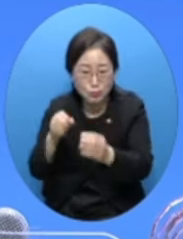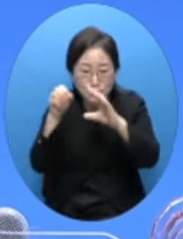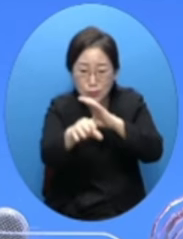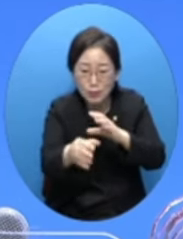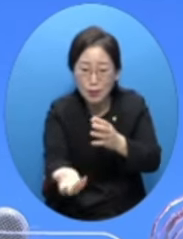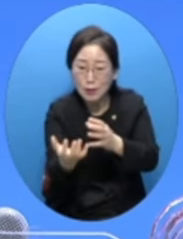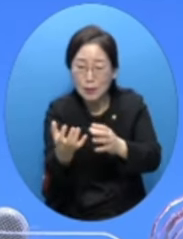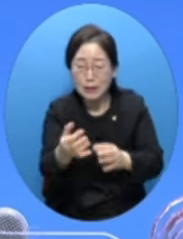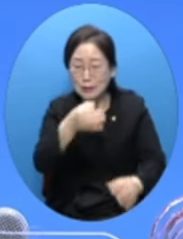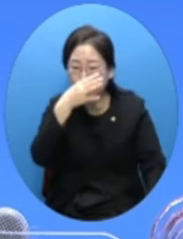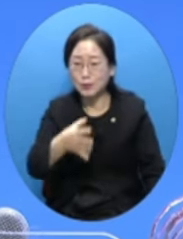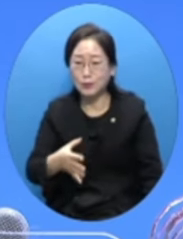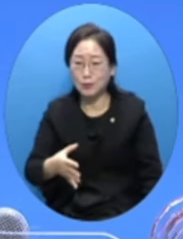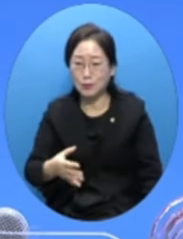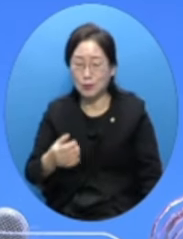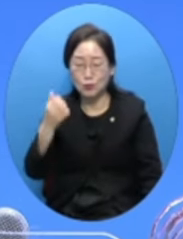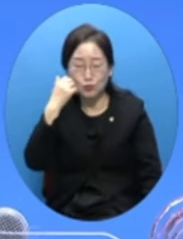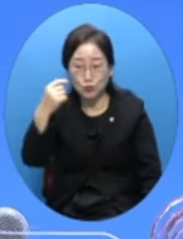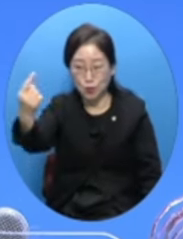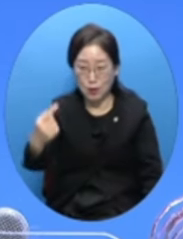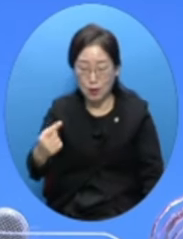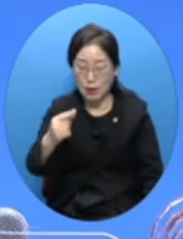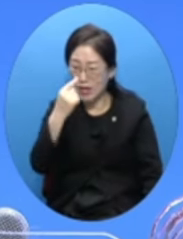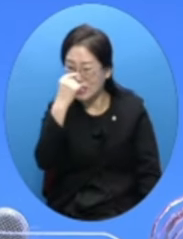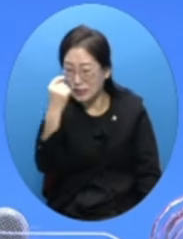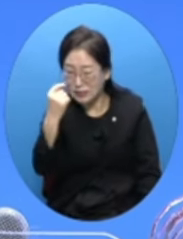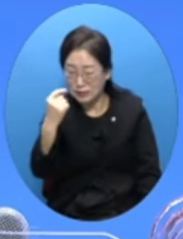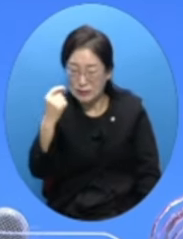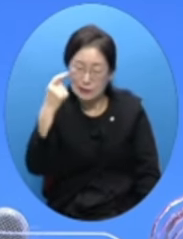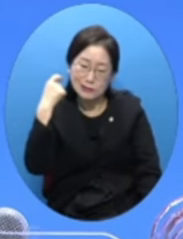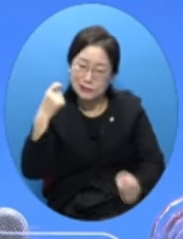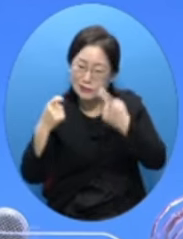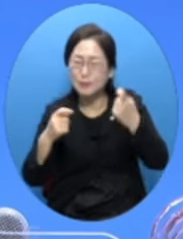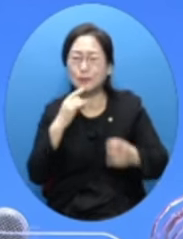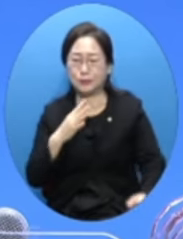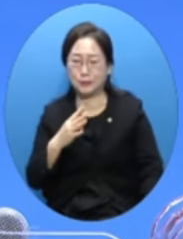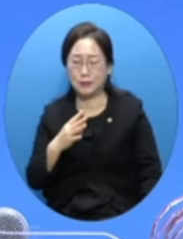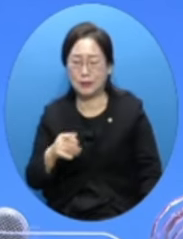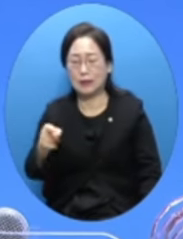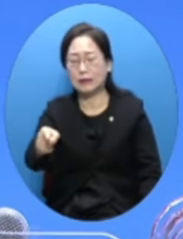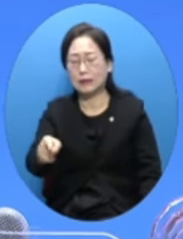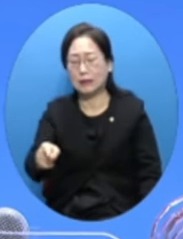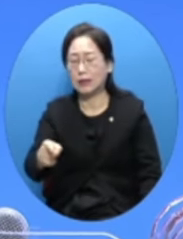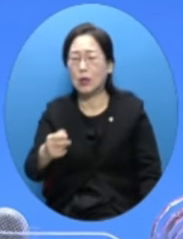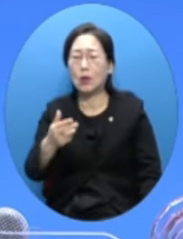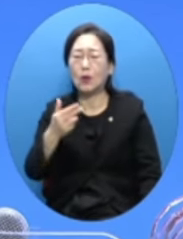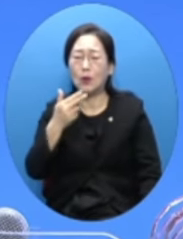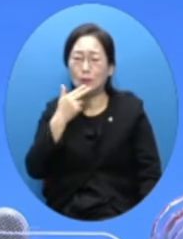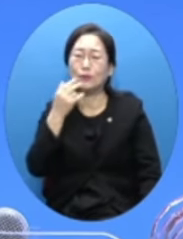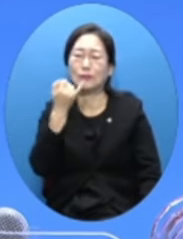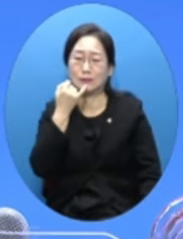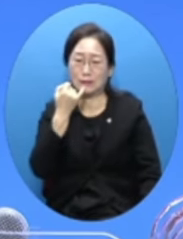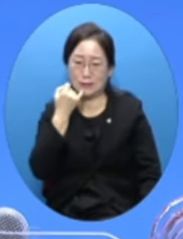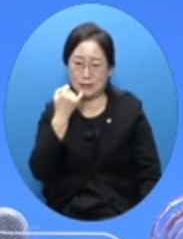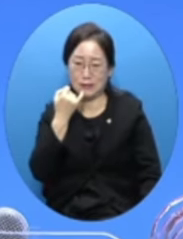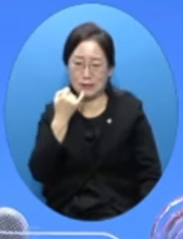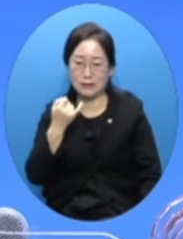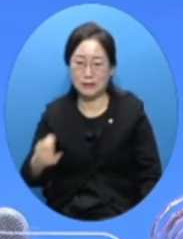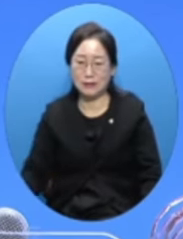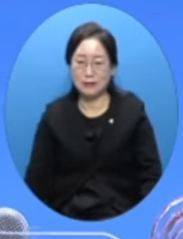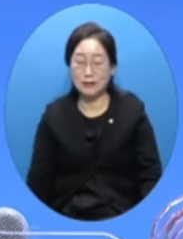다가오면 사람을 찔러서 상처나 입히기 때문에 차라리 없는 것이 좋은 것이 이 가시덤불인데